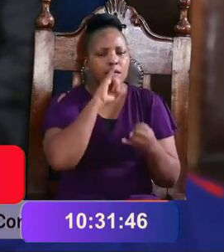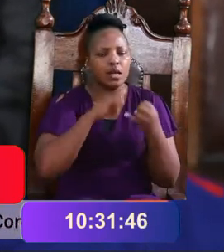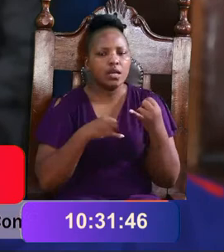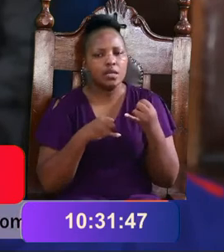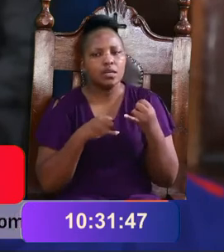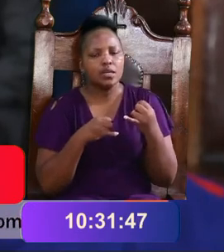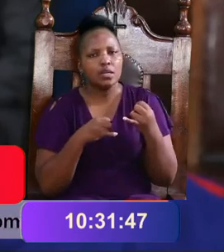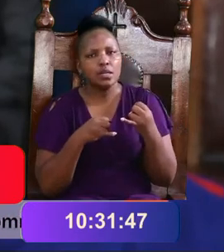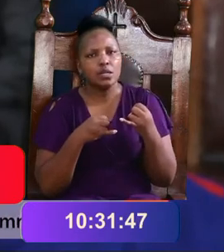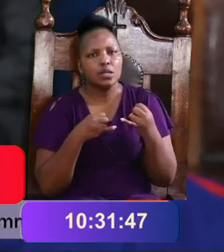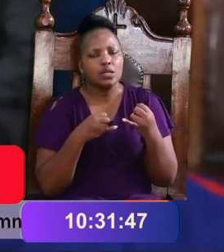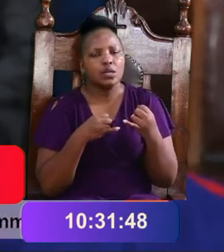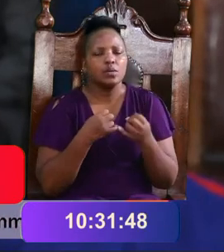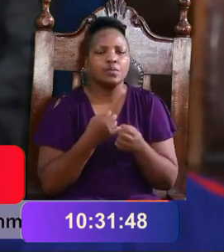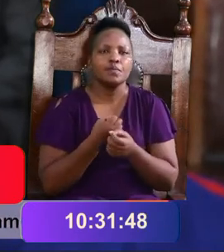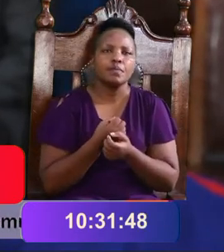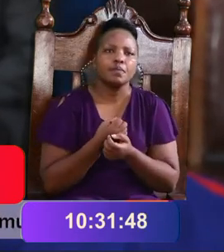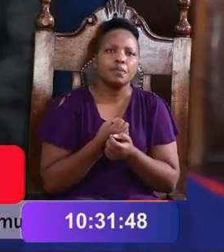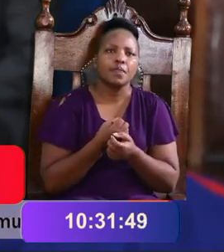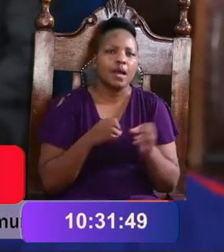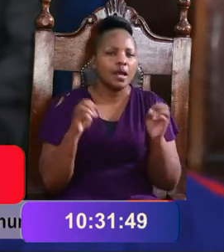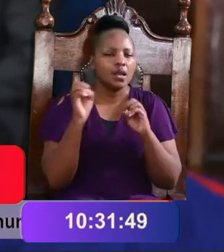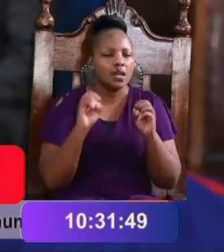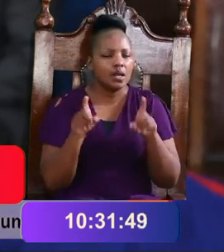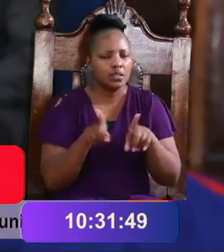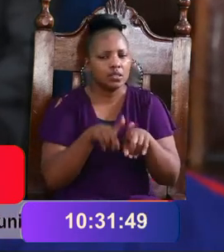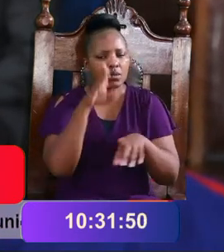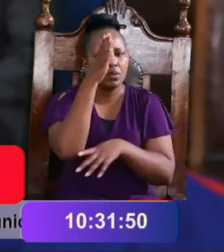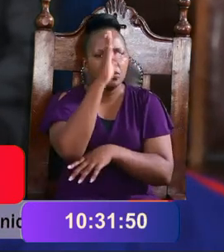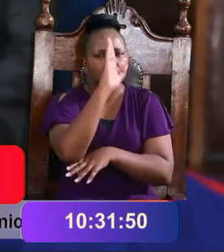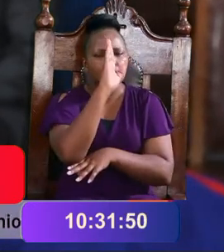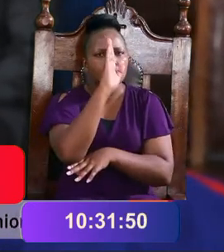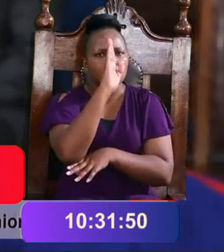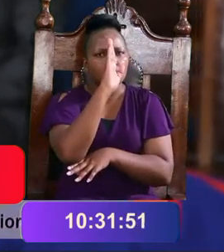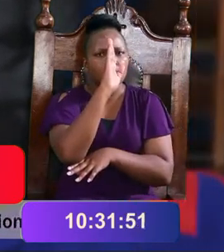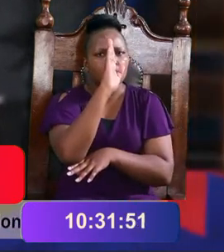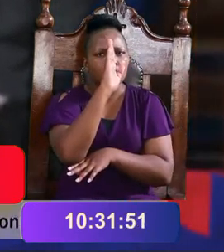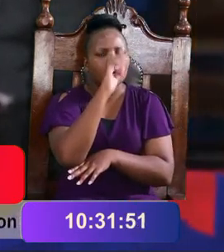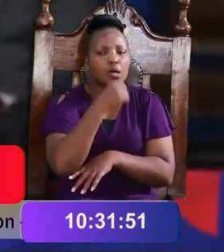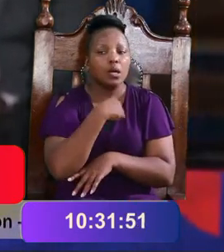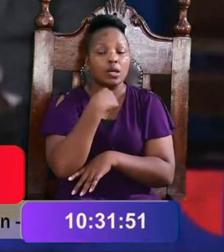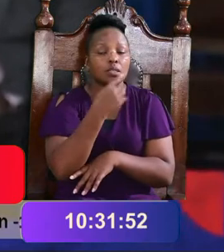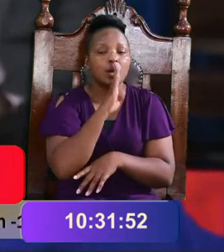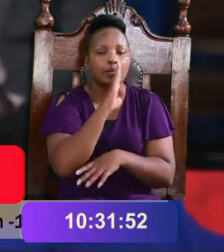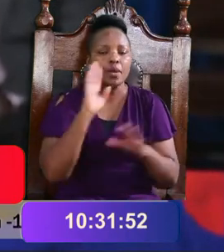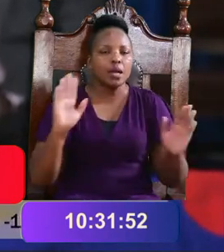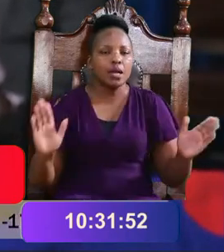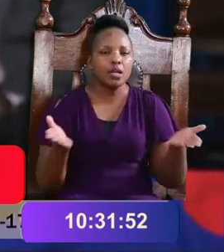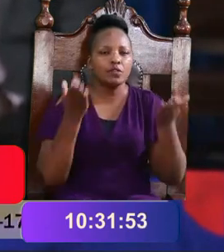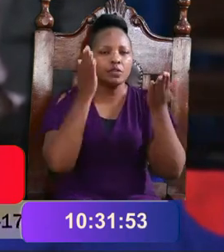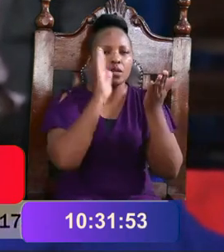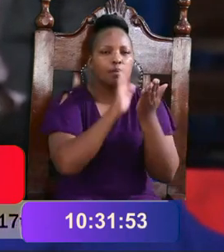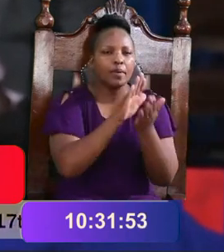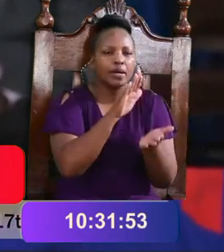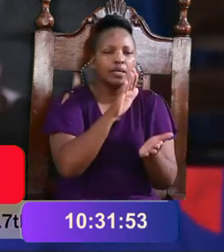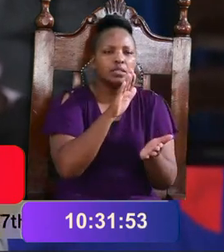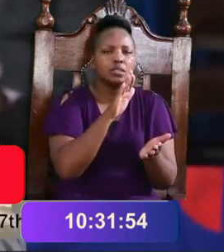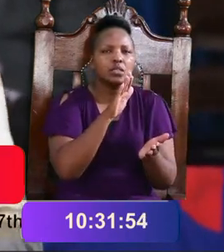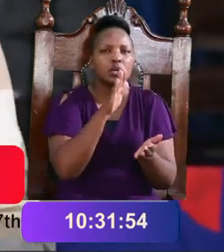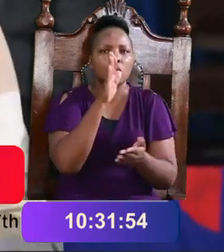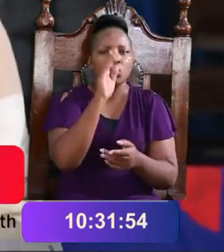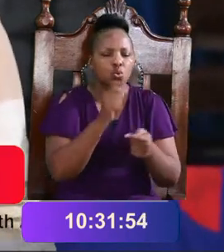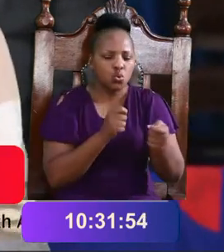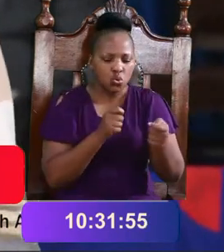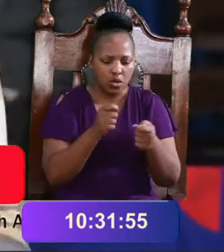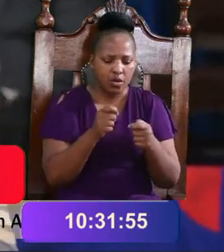ni mwanzo na mwisho na hakuna mwingine kama wewe. Tuasema uinuliwe, utukuzwe, wewe ambaye